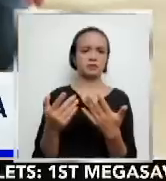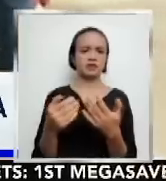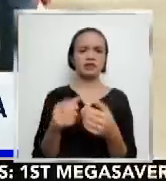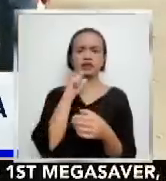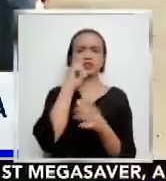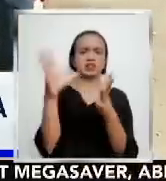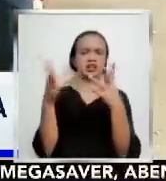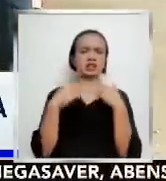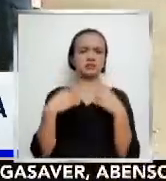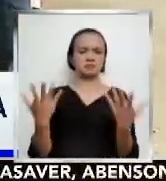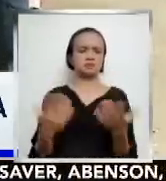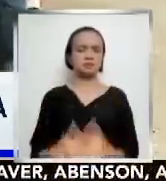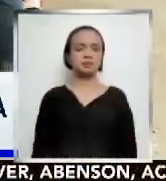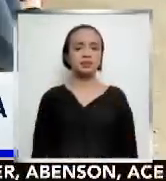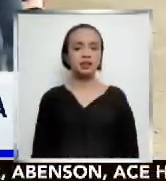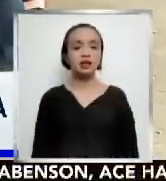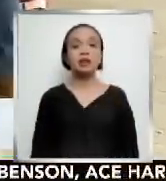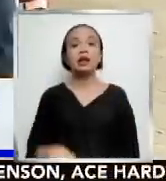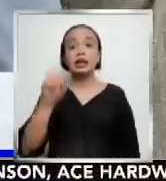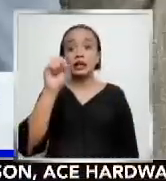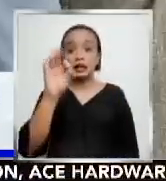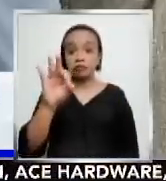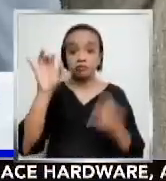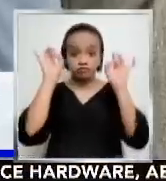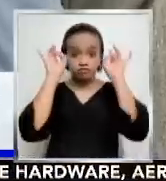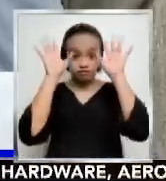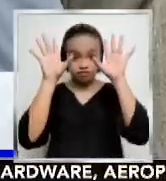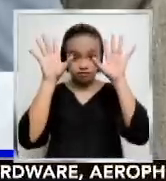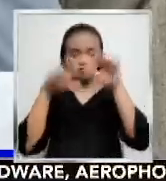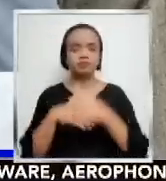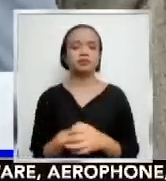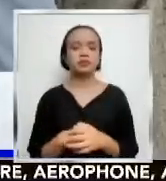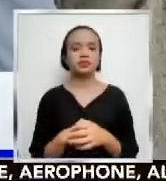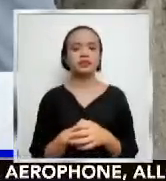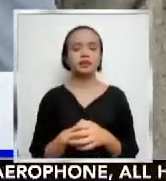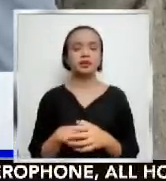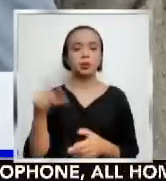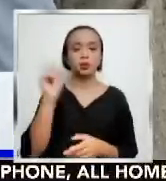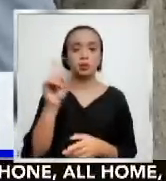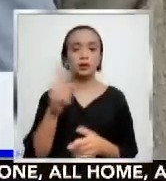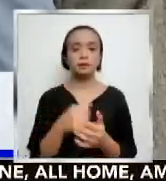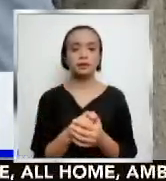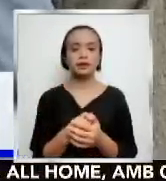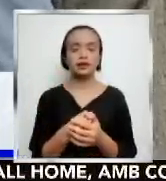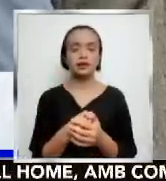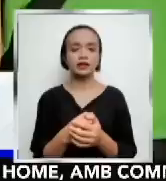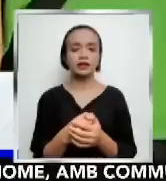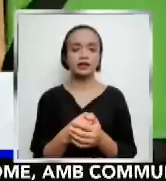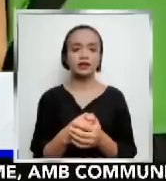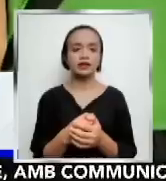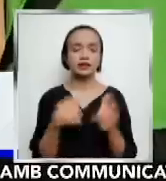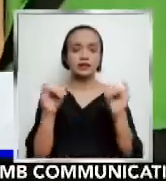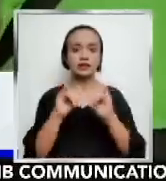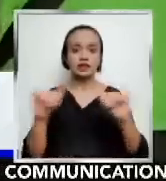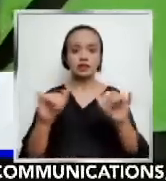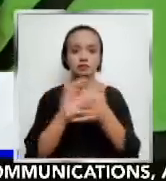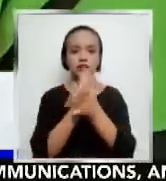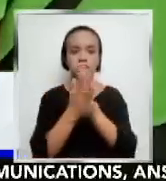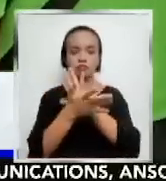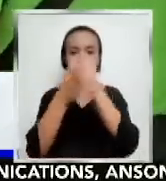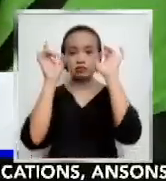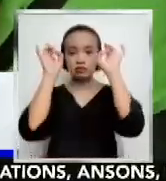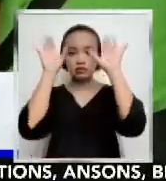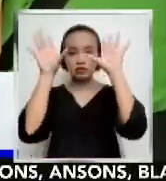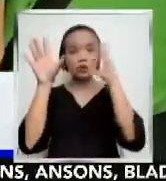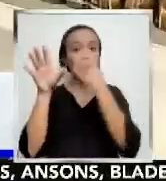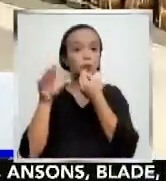yun. Kung peligro ang pag-uusapan, hindi may kakaila na minuminutong nasa bingit ng alanganin ang mga